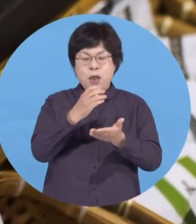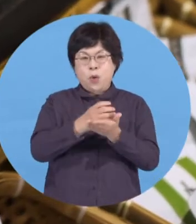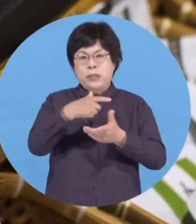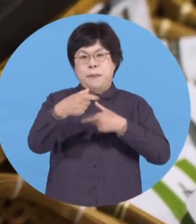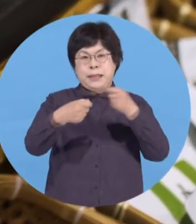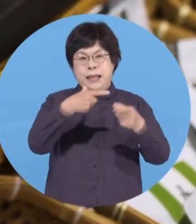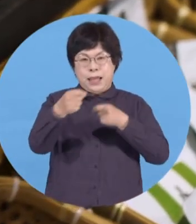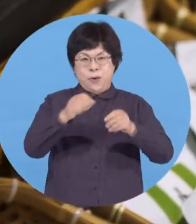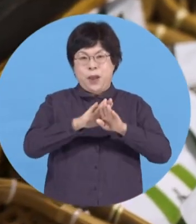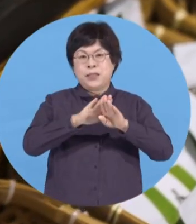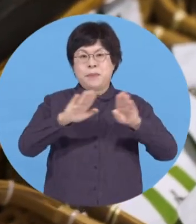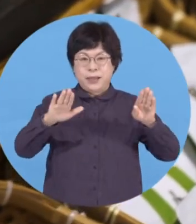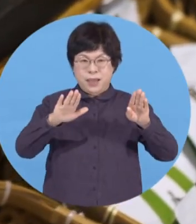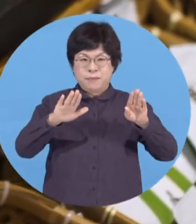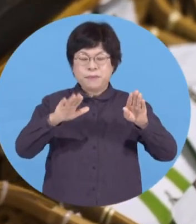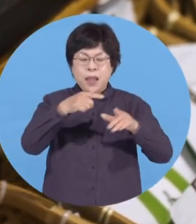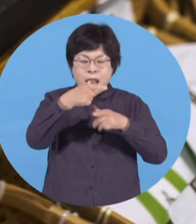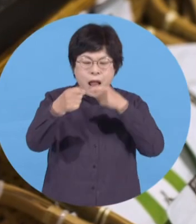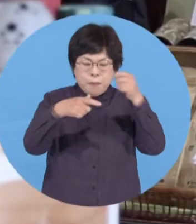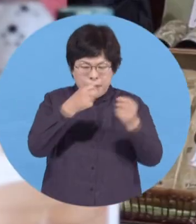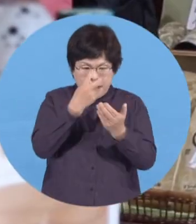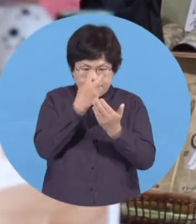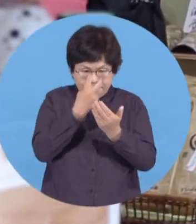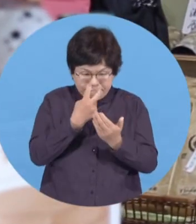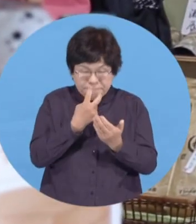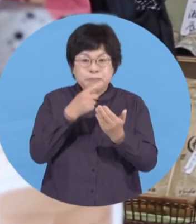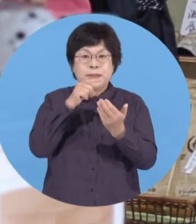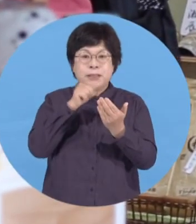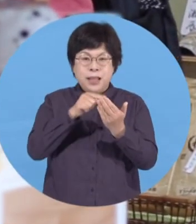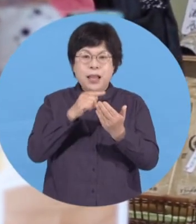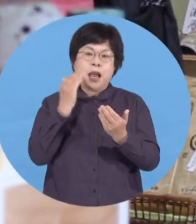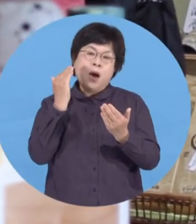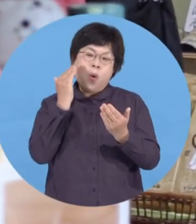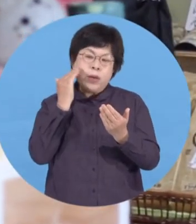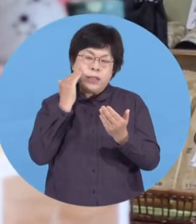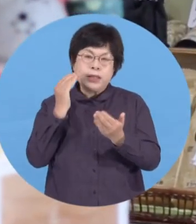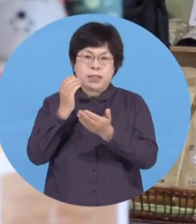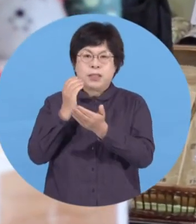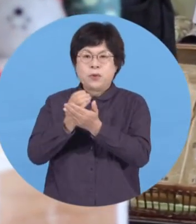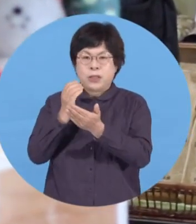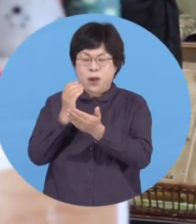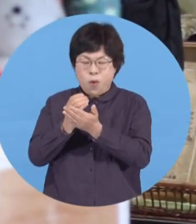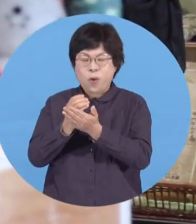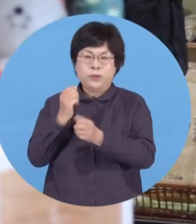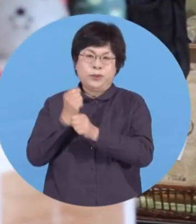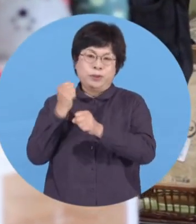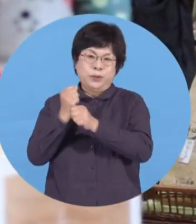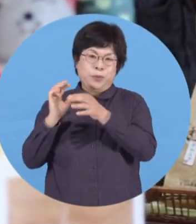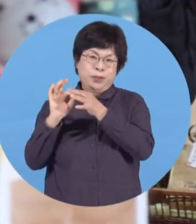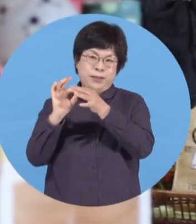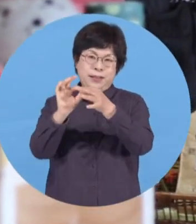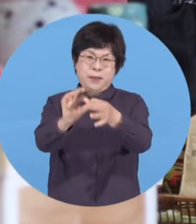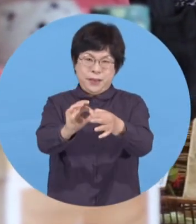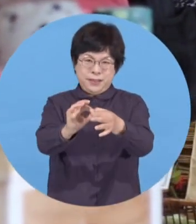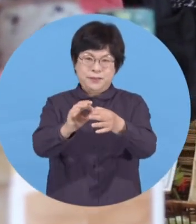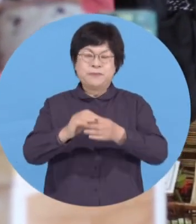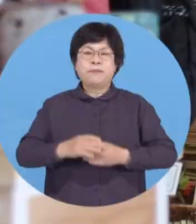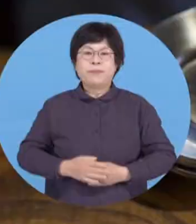き、徹底した品質管理のもと、おいしい南部茶を作り続けている。